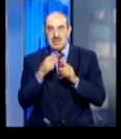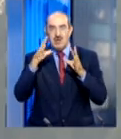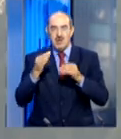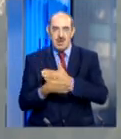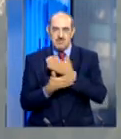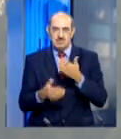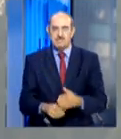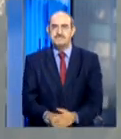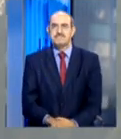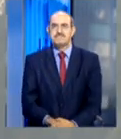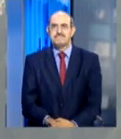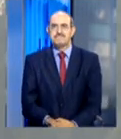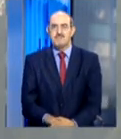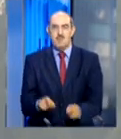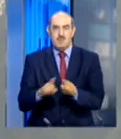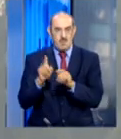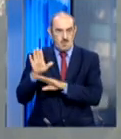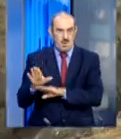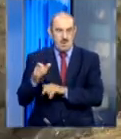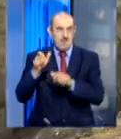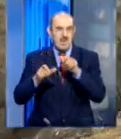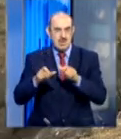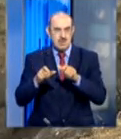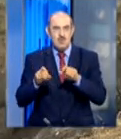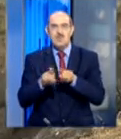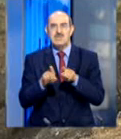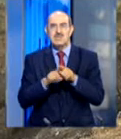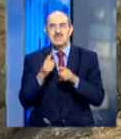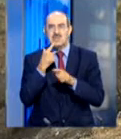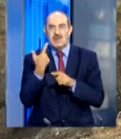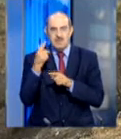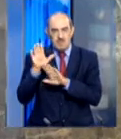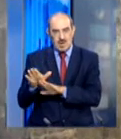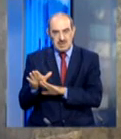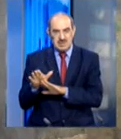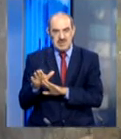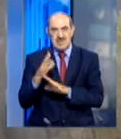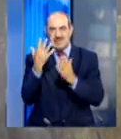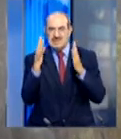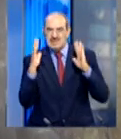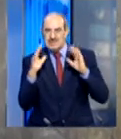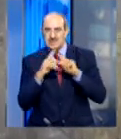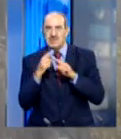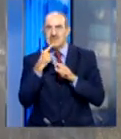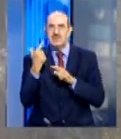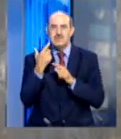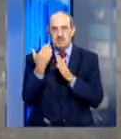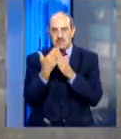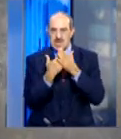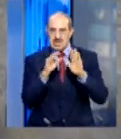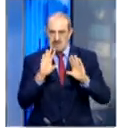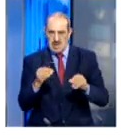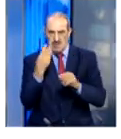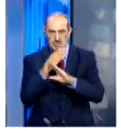الله. وللحفاظ على ارواح المواطنين وممتلكاتهم وكذا الحفاظ على الثروه الغابيه تم تفعيل المخطط المسطر